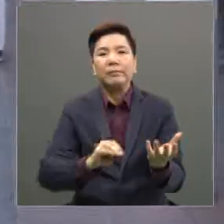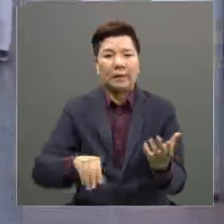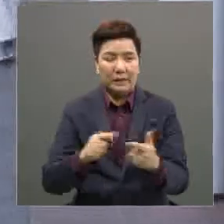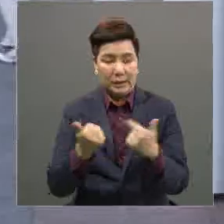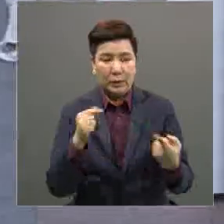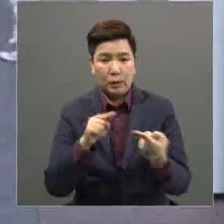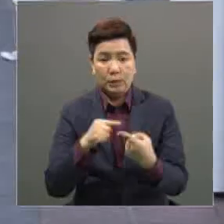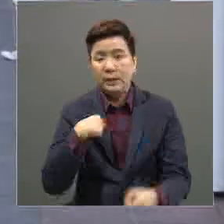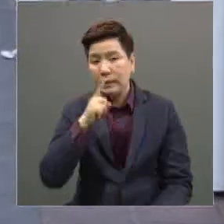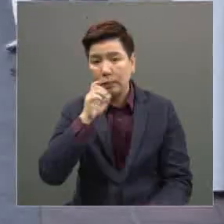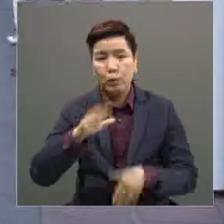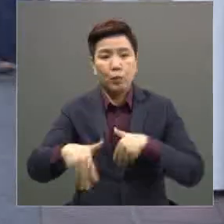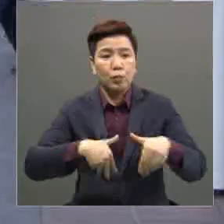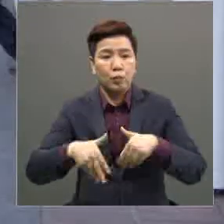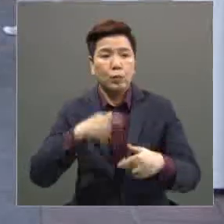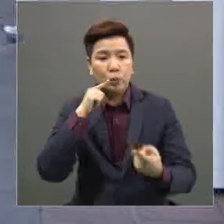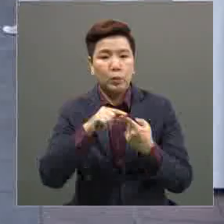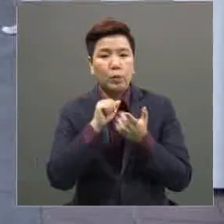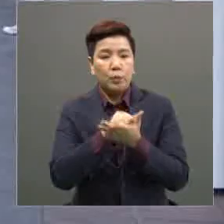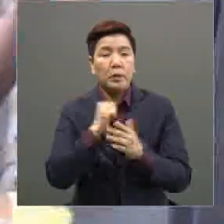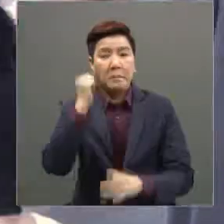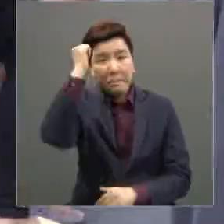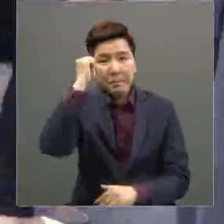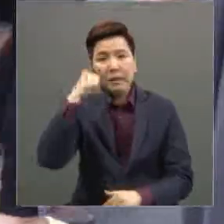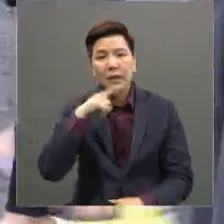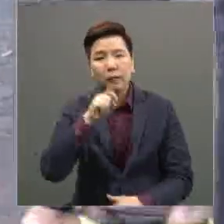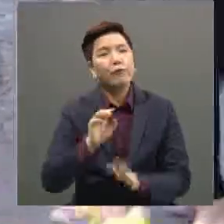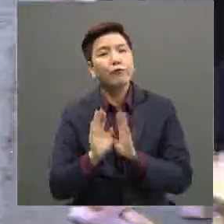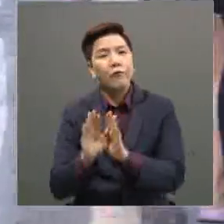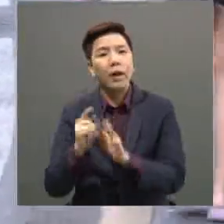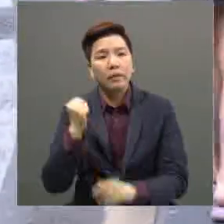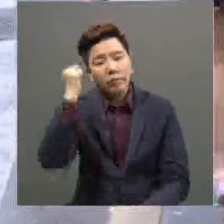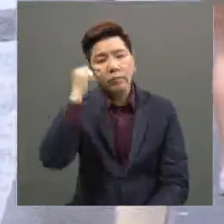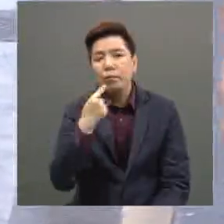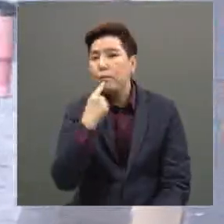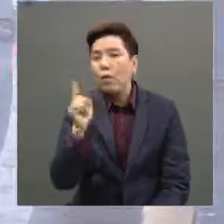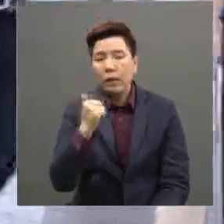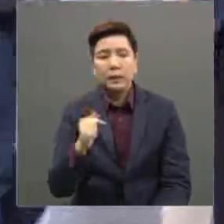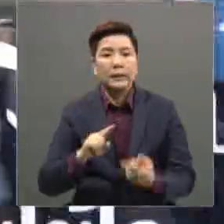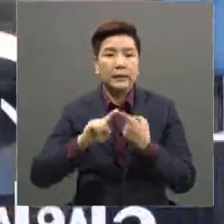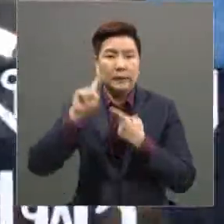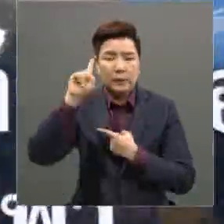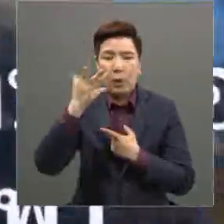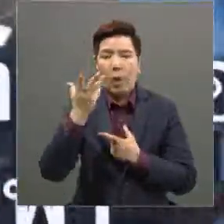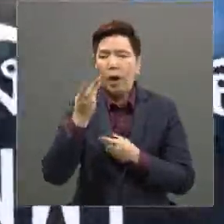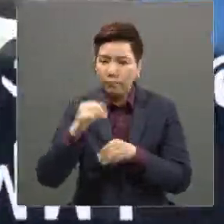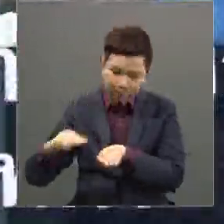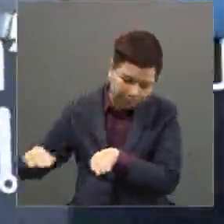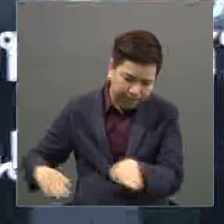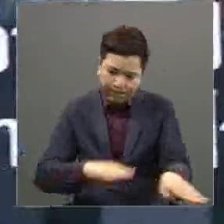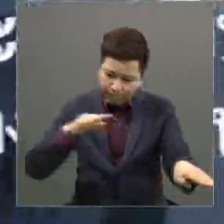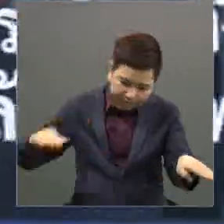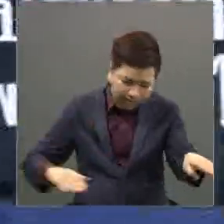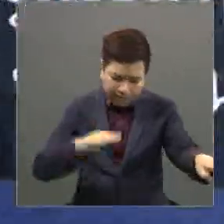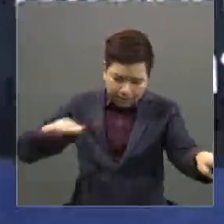ทีมข่าวเราถามประชาชนที่มาใช้บริการรถเมล์เนี่ยนะครับว่าอยากจะฝากอะไรถึงขอส ม ก.ปรากฏว่าอันดับหนึ่งเลยขอให้เพิ่มความถี่ในการเดินรถฮ